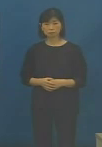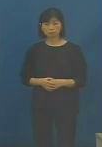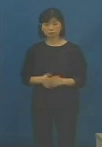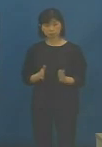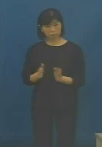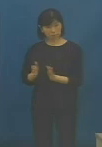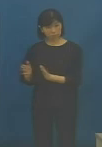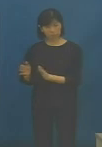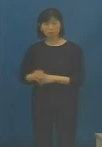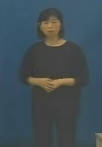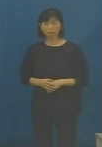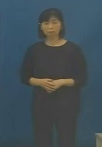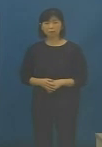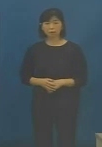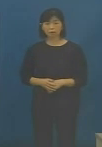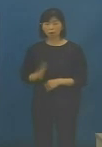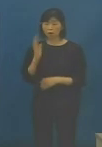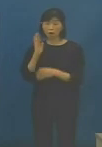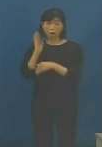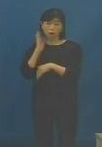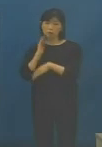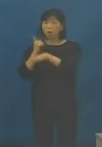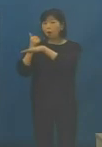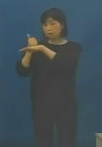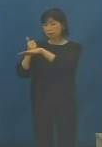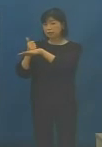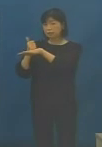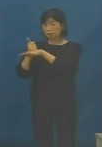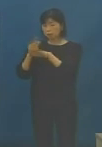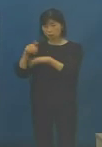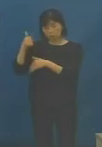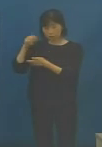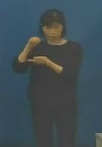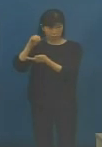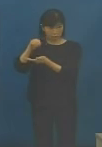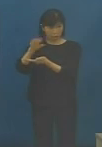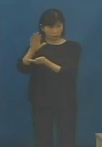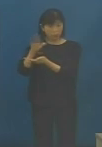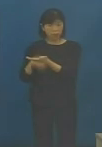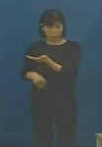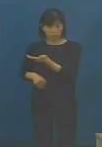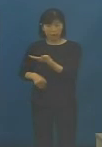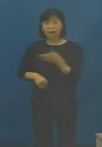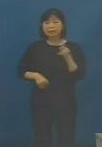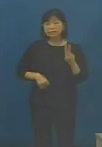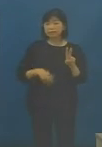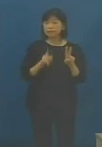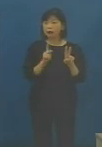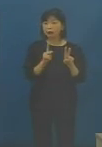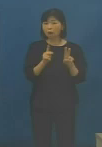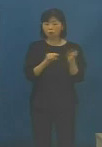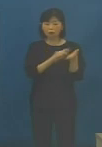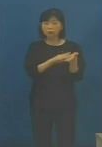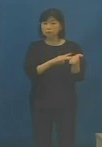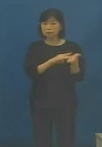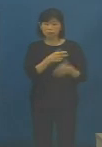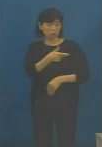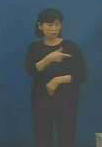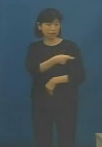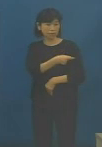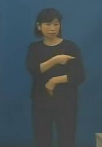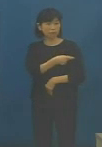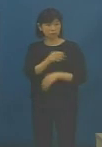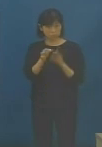それから、急遽総理の方で、この度ご提案のありました、2価ワクチン、の接種であります